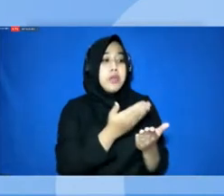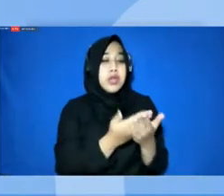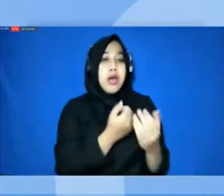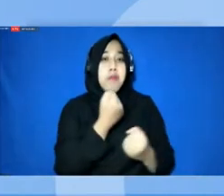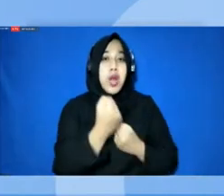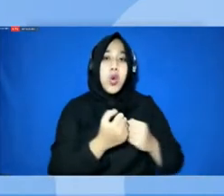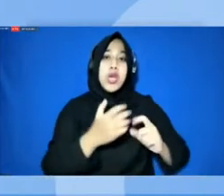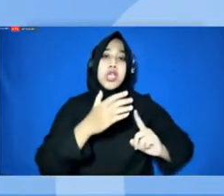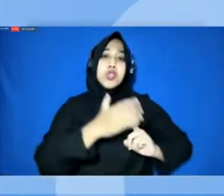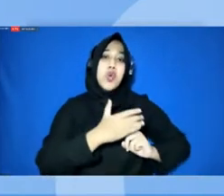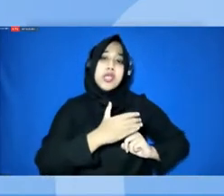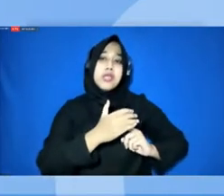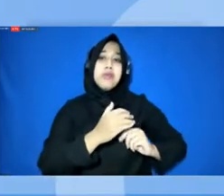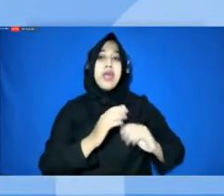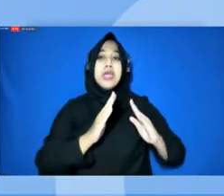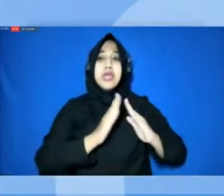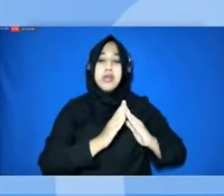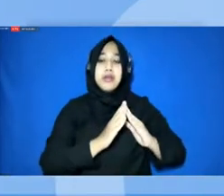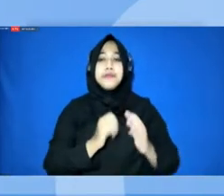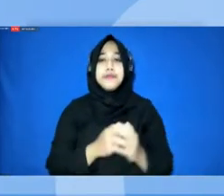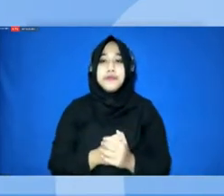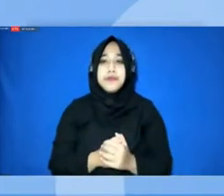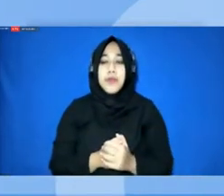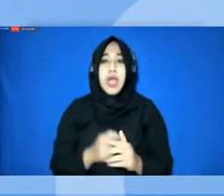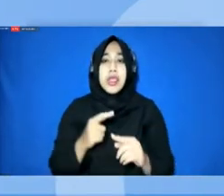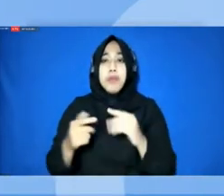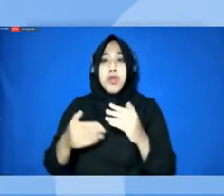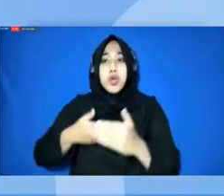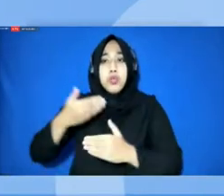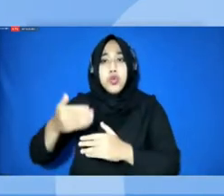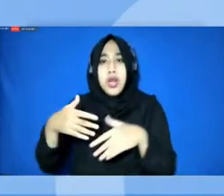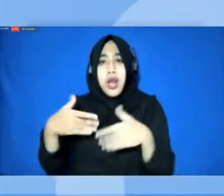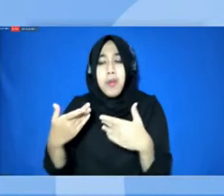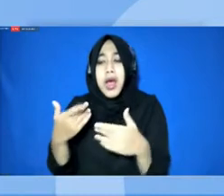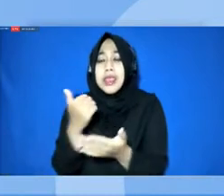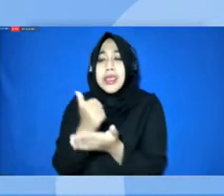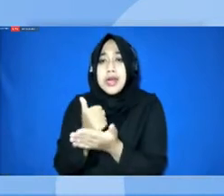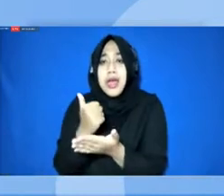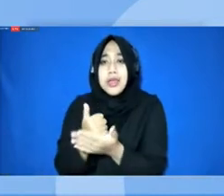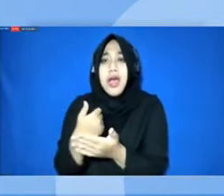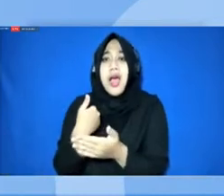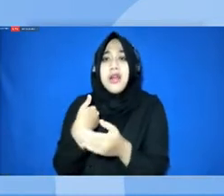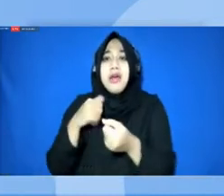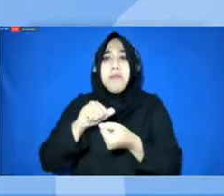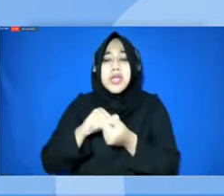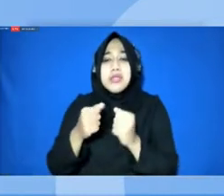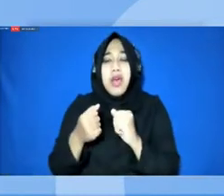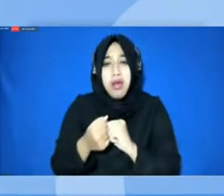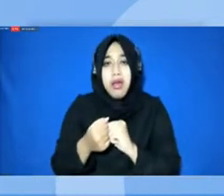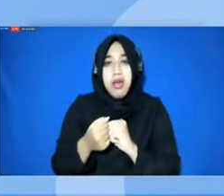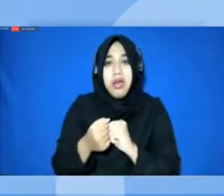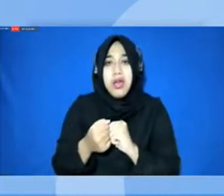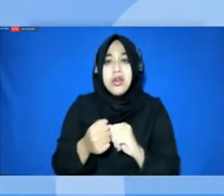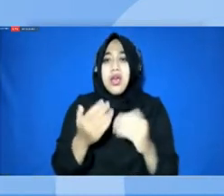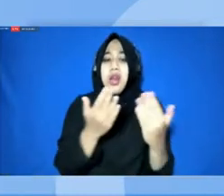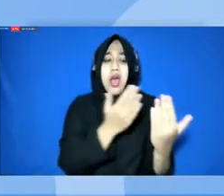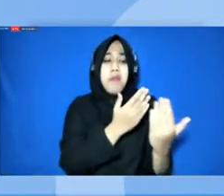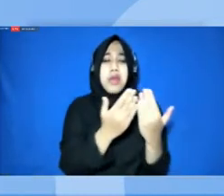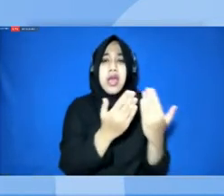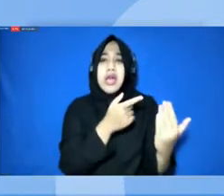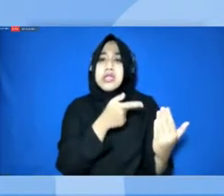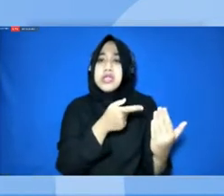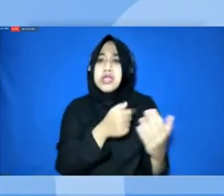isolasi mandiri. Nah, tapi kemudian ternyata ada masalah dengan aplikasi ini.